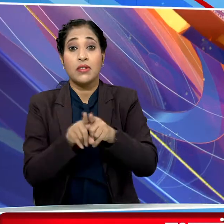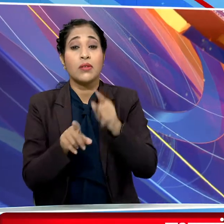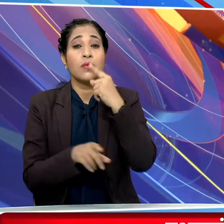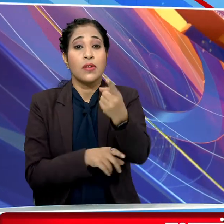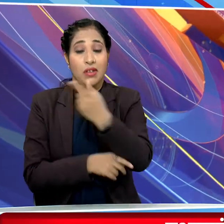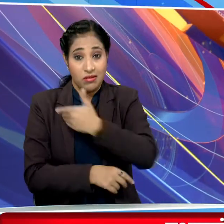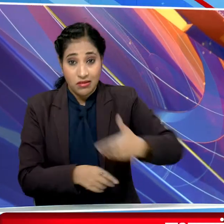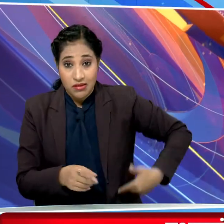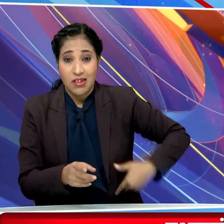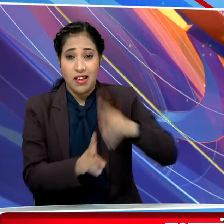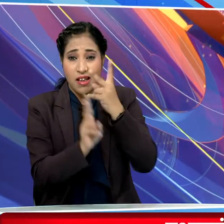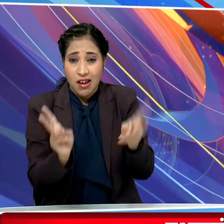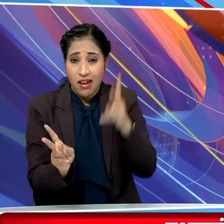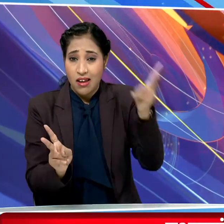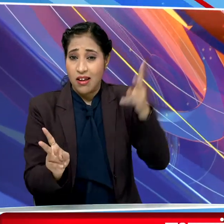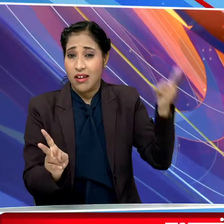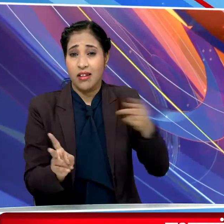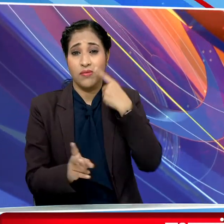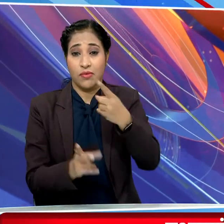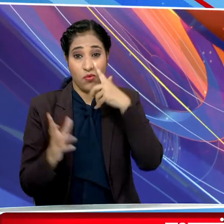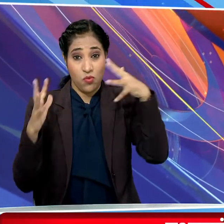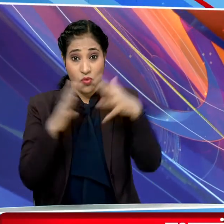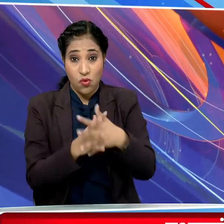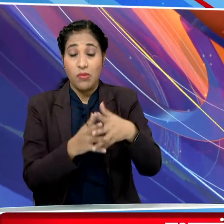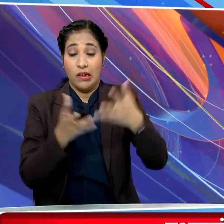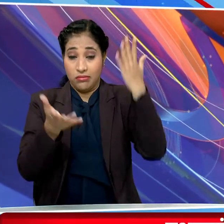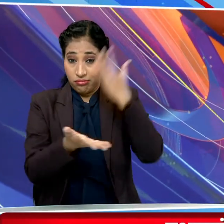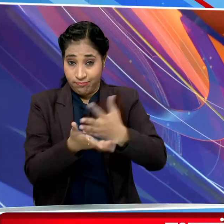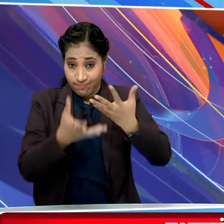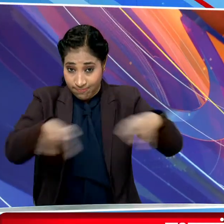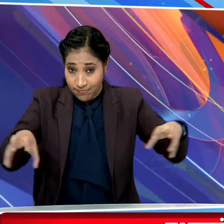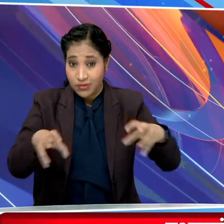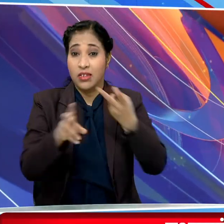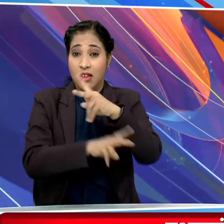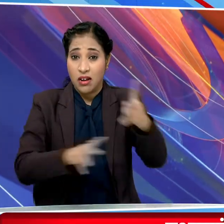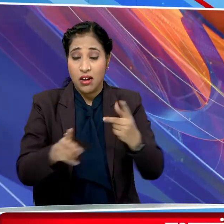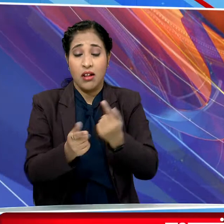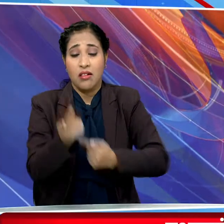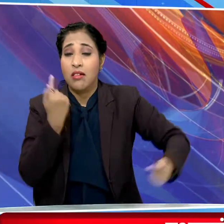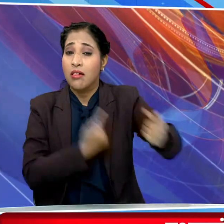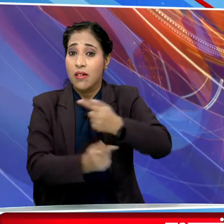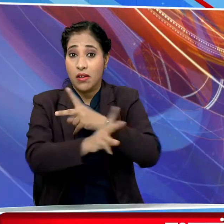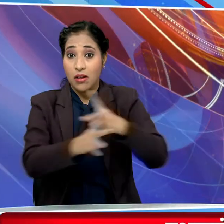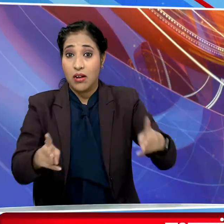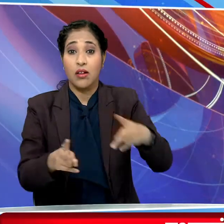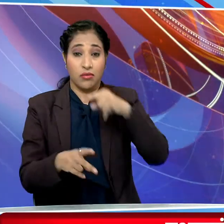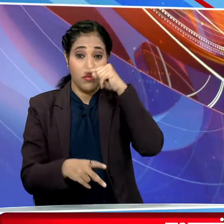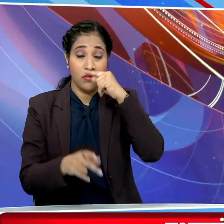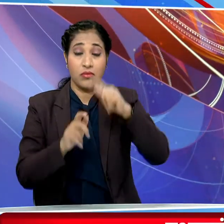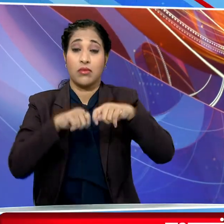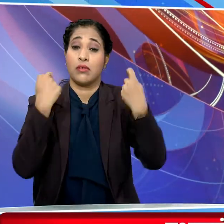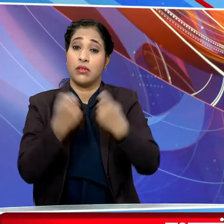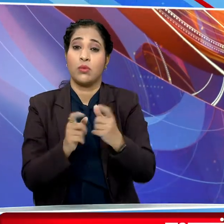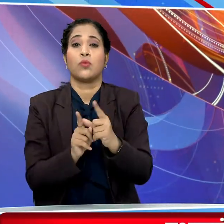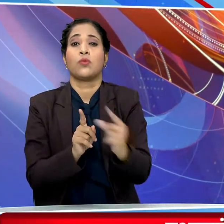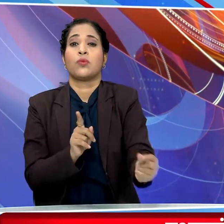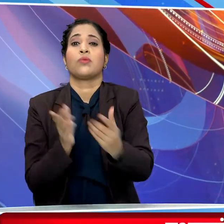अब धर्म जाति के नाम पर महिलाओं के बीच फूट डालने का षड्यंत्र रच रहा है घमंडिया